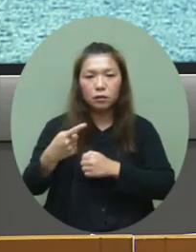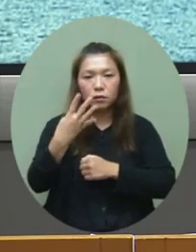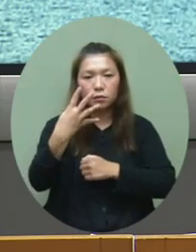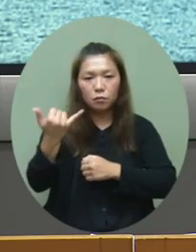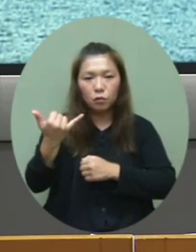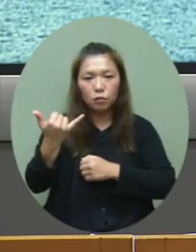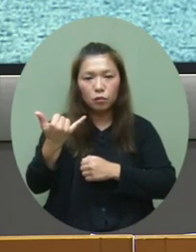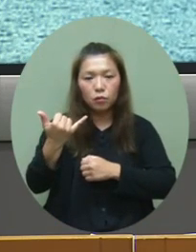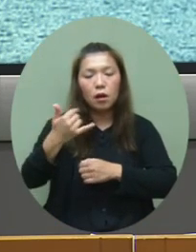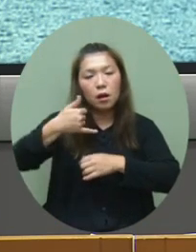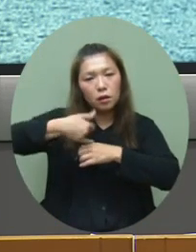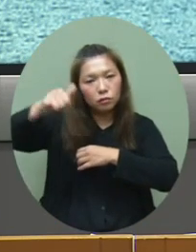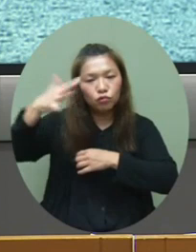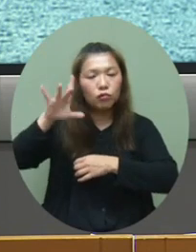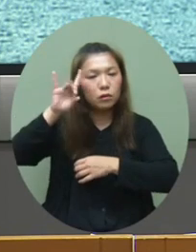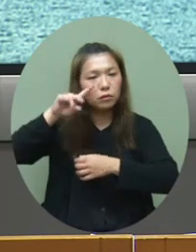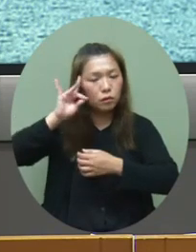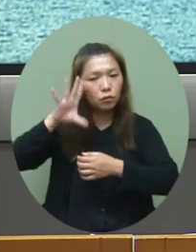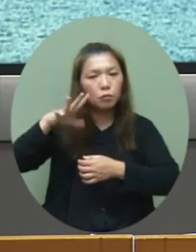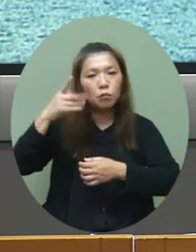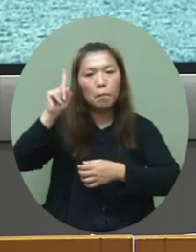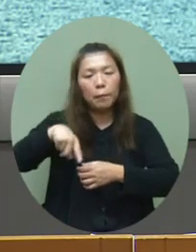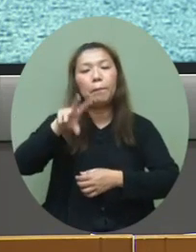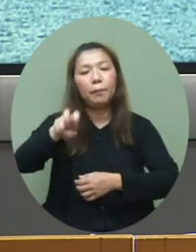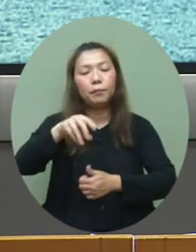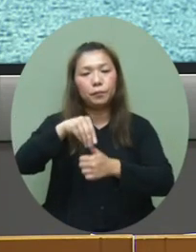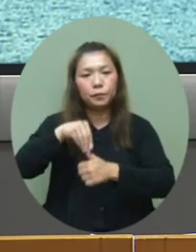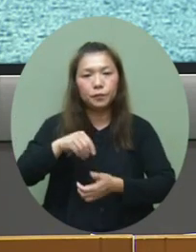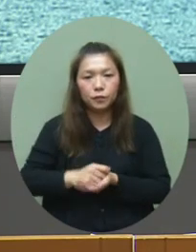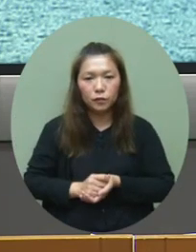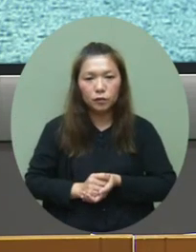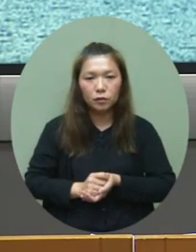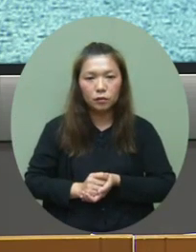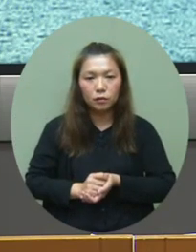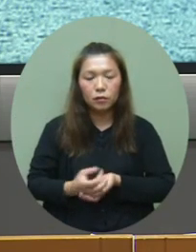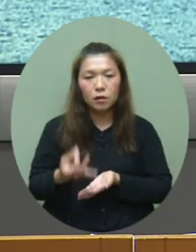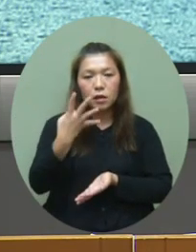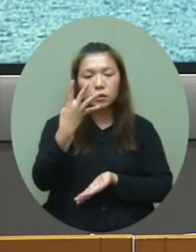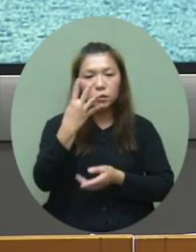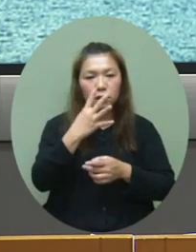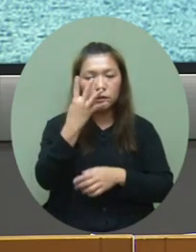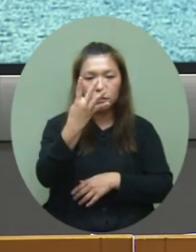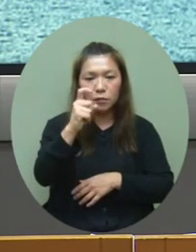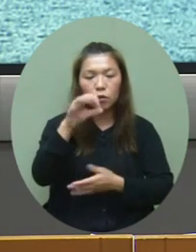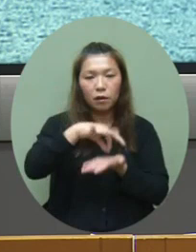46宗咧就係離開咗檢疫酒店嘅個案，咁佢哋就分別嚟自49個地